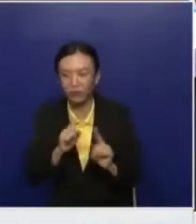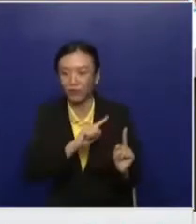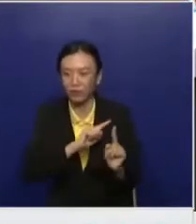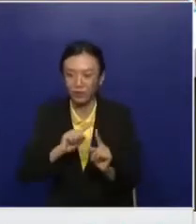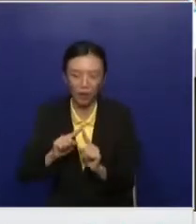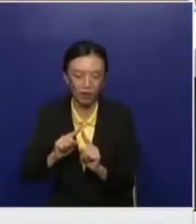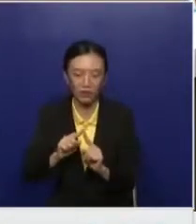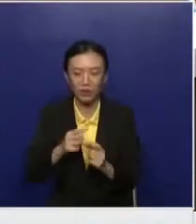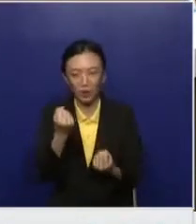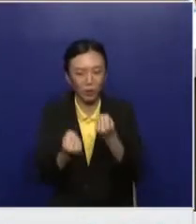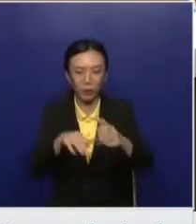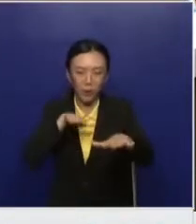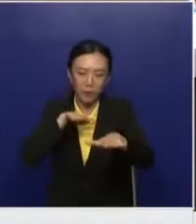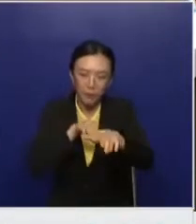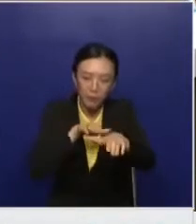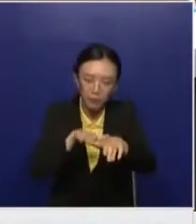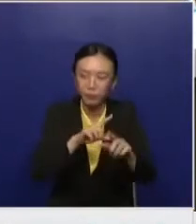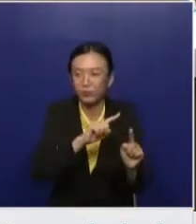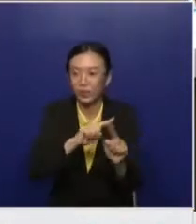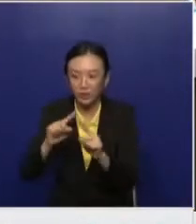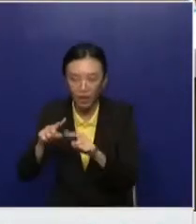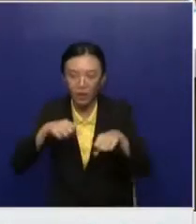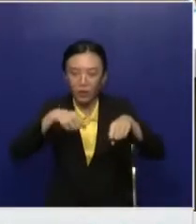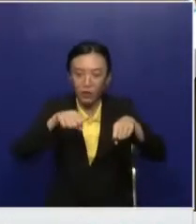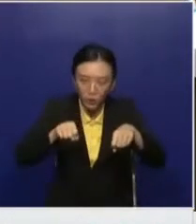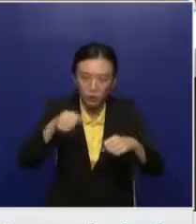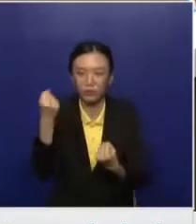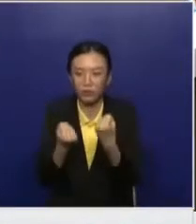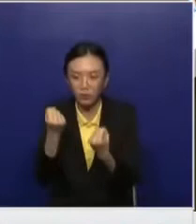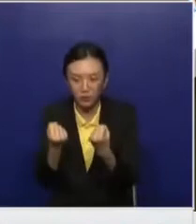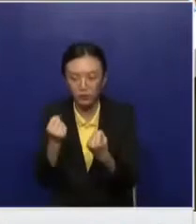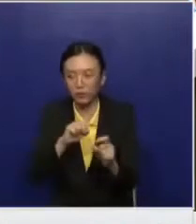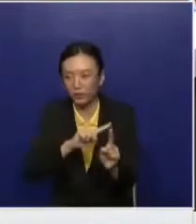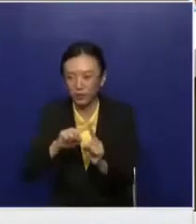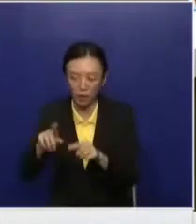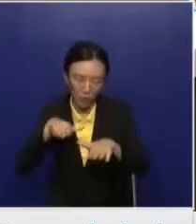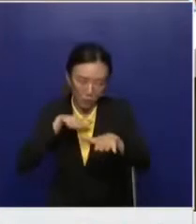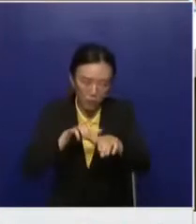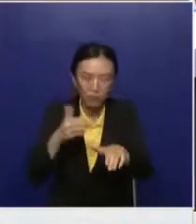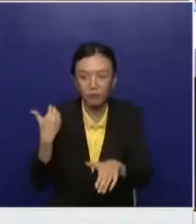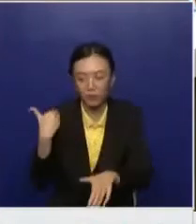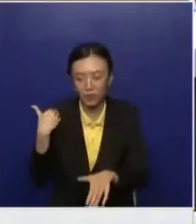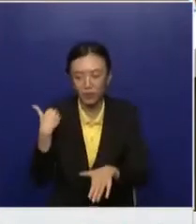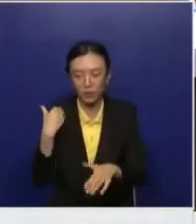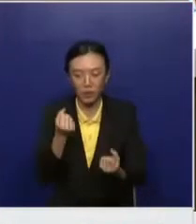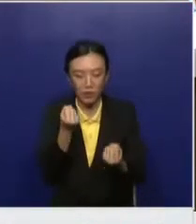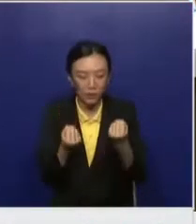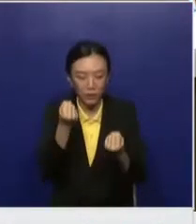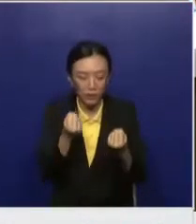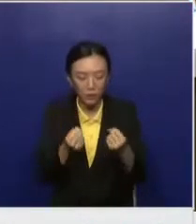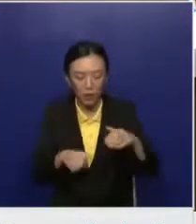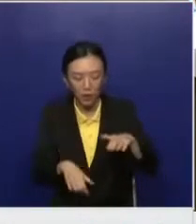อุบัติเหตุที่เกิดขึ้นจากรถจักรยานยนต์ก็ดีรถยนต์ก็ดีนะครับเกิดเสียหลักนะครับเกิดอุบัติเหตุบา